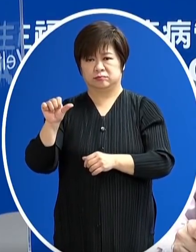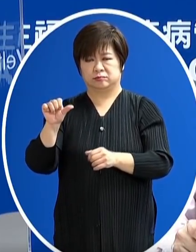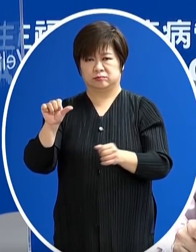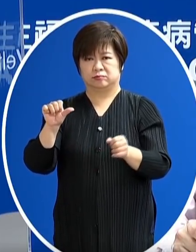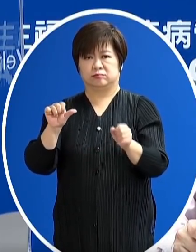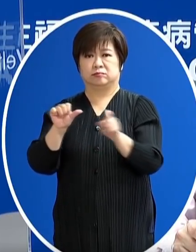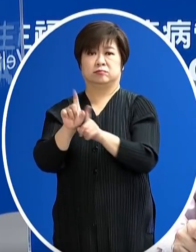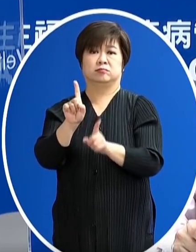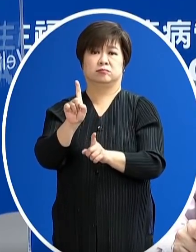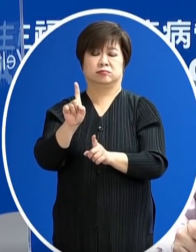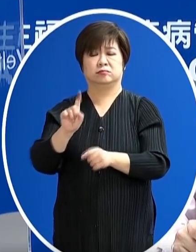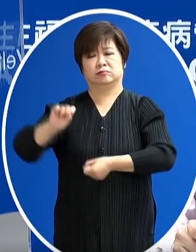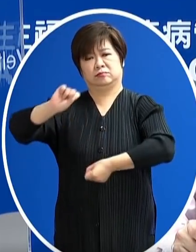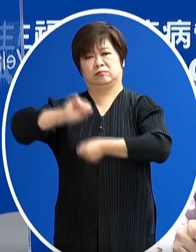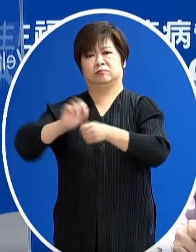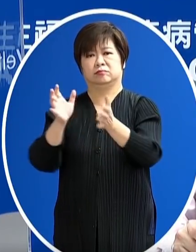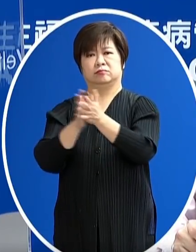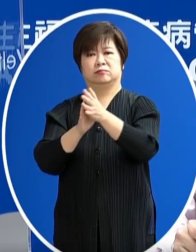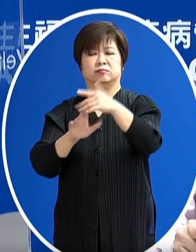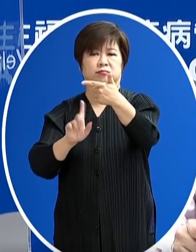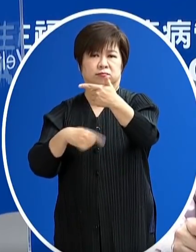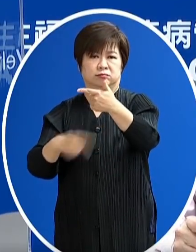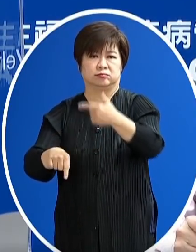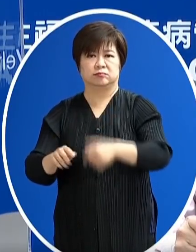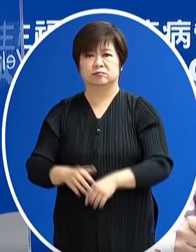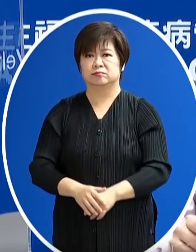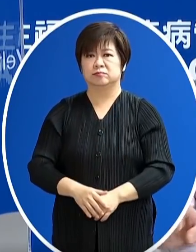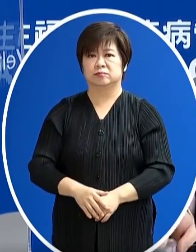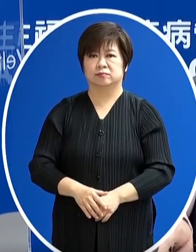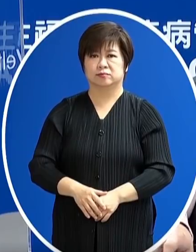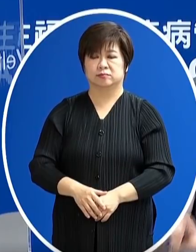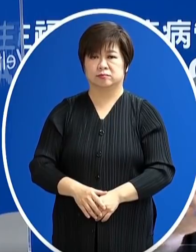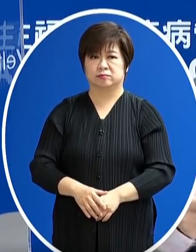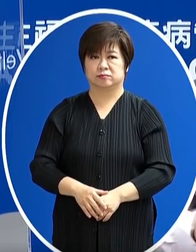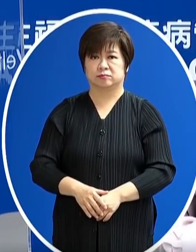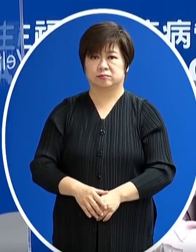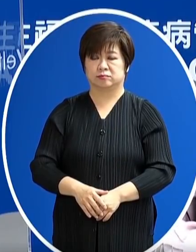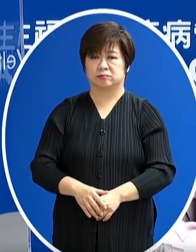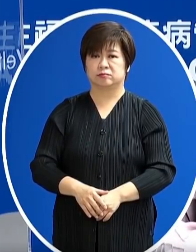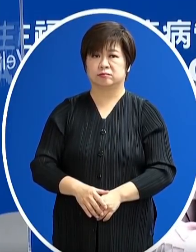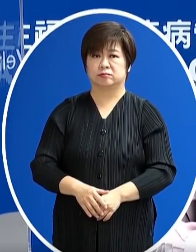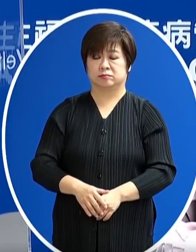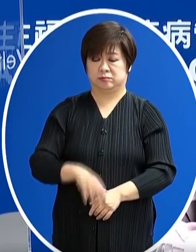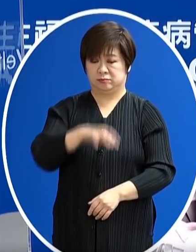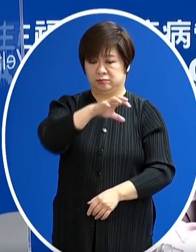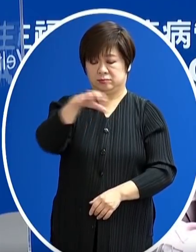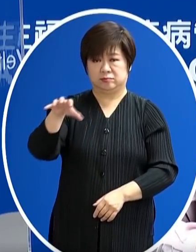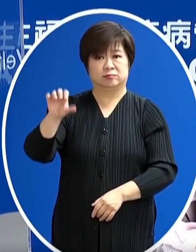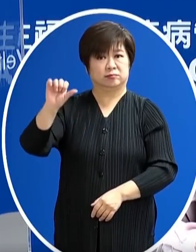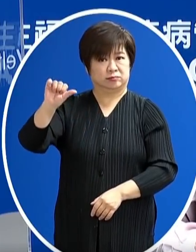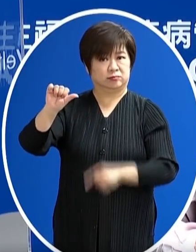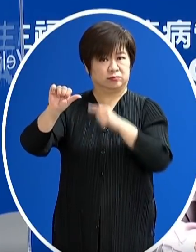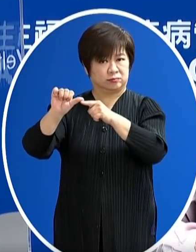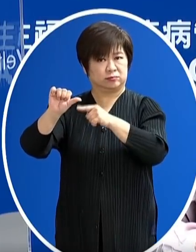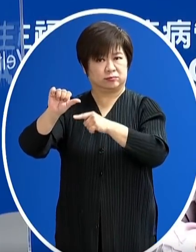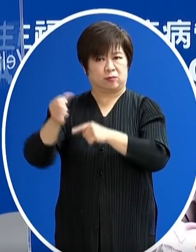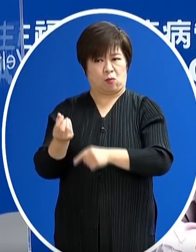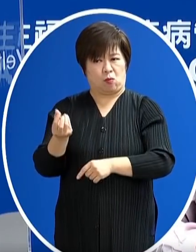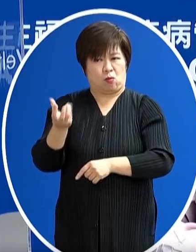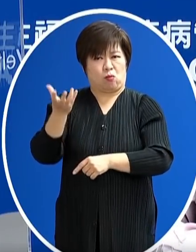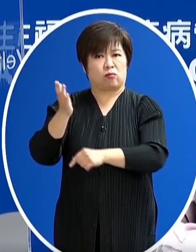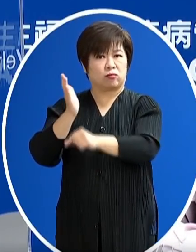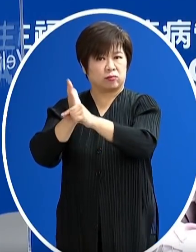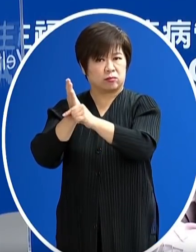5个新的，在 学校，那家户里面有1名。那场所 A 现在仍然在增加，不过现在